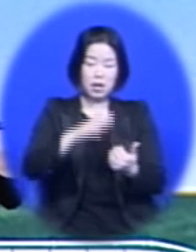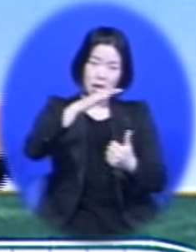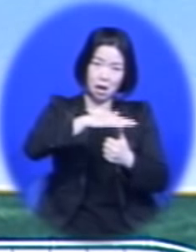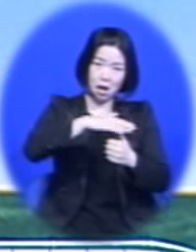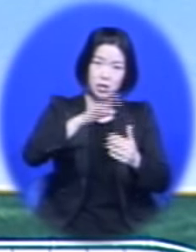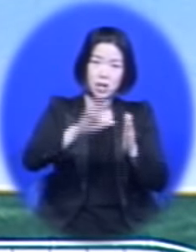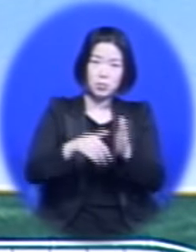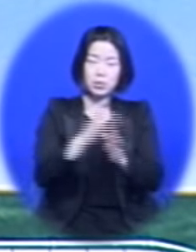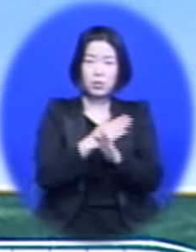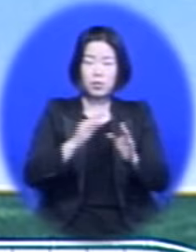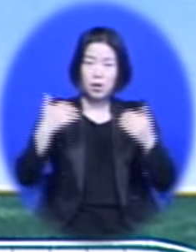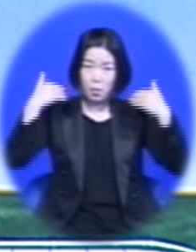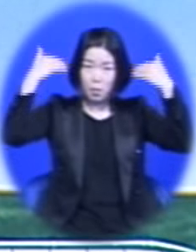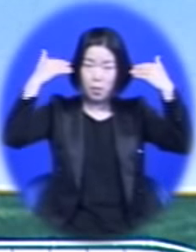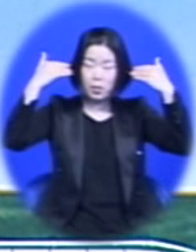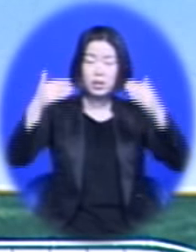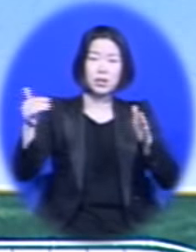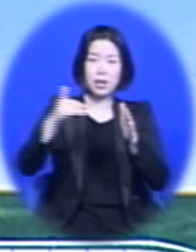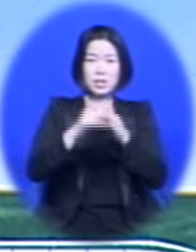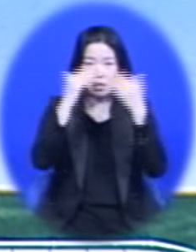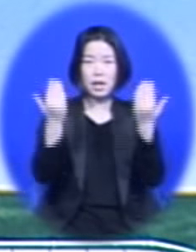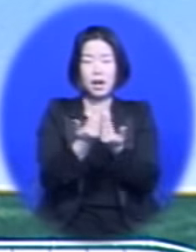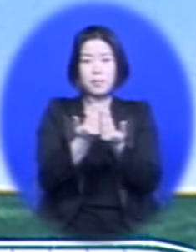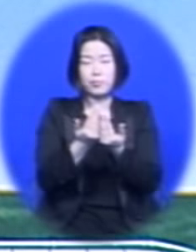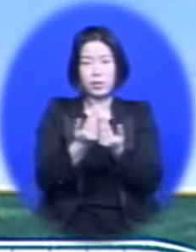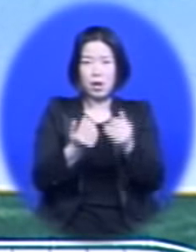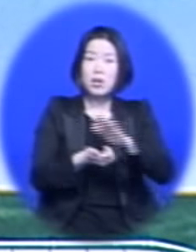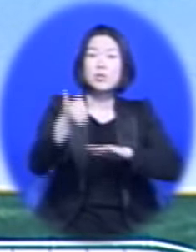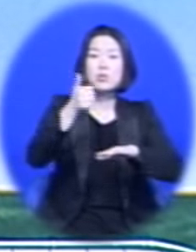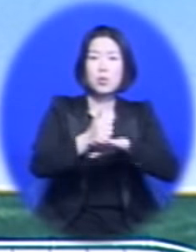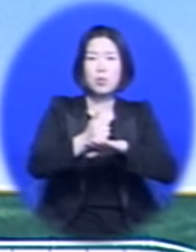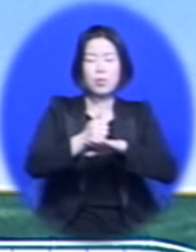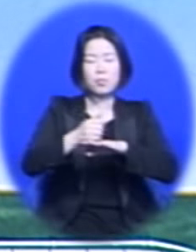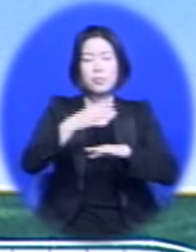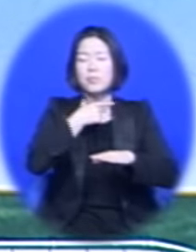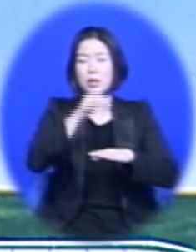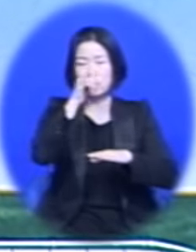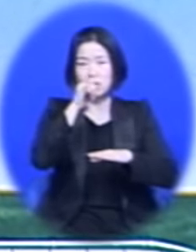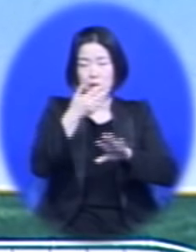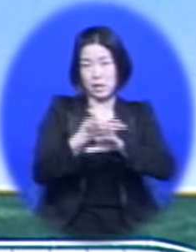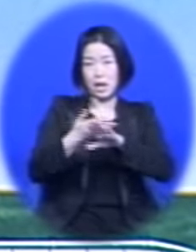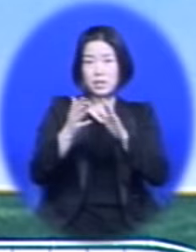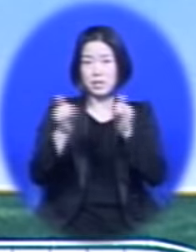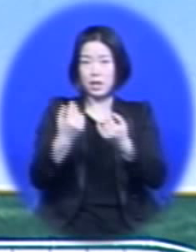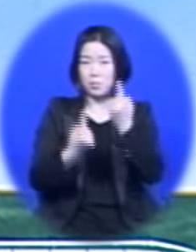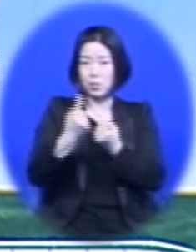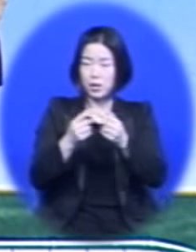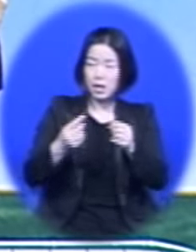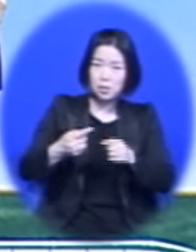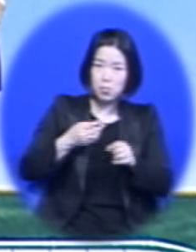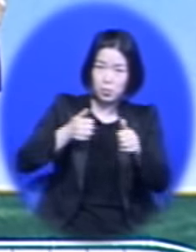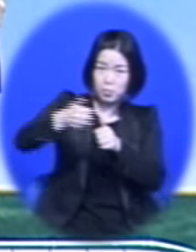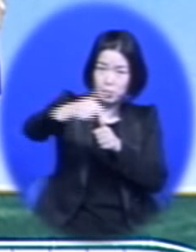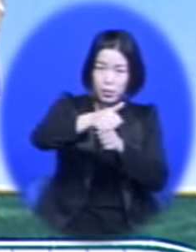어린애부터 어른들에 이르기까지 다 성공해야 됩니다. 남보다 뛰어나야 됩니다. 1등 해야